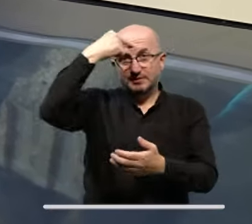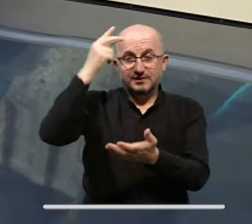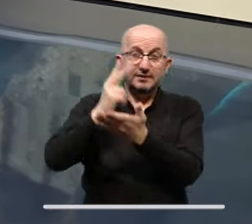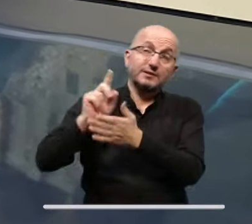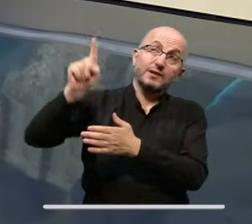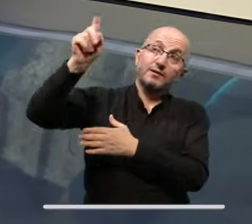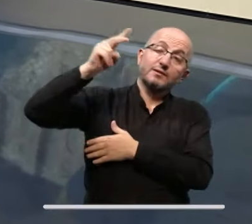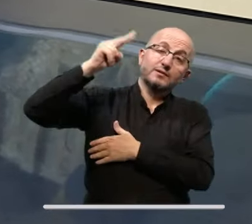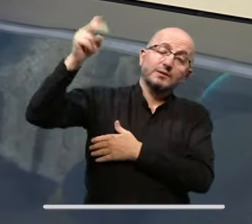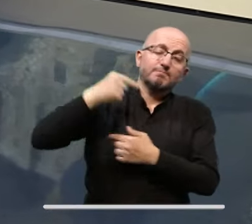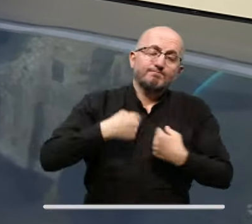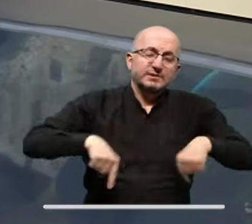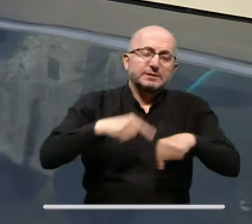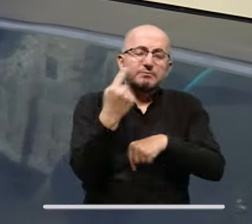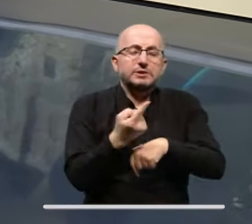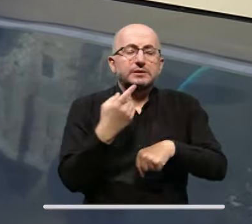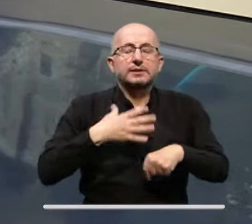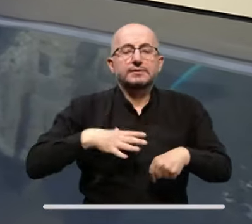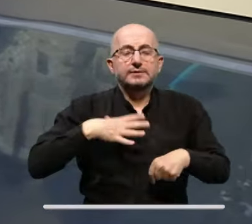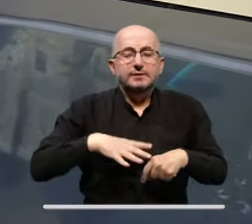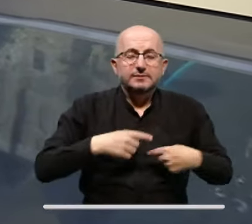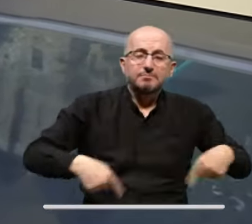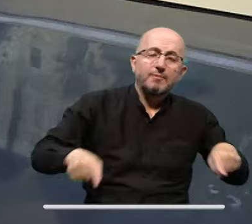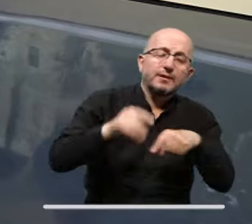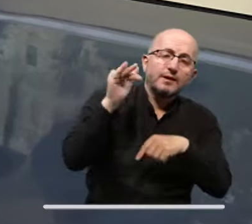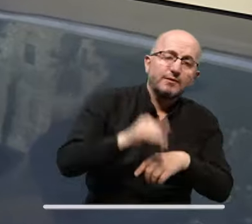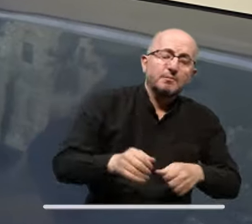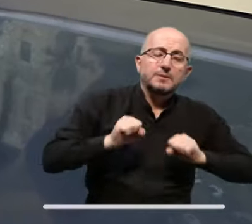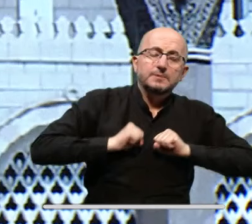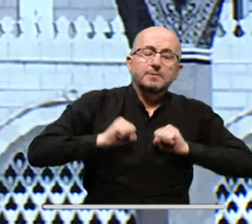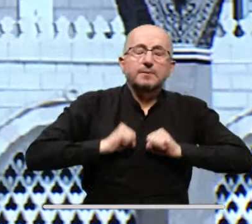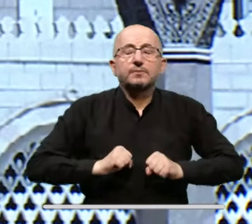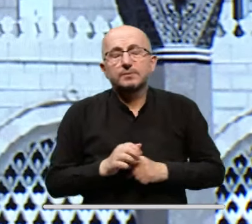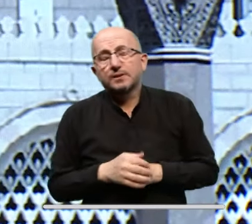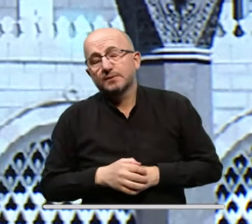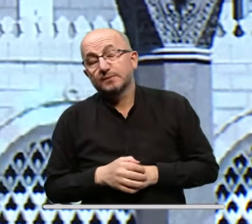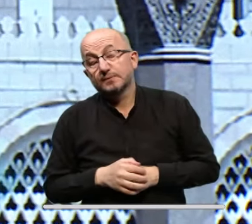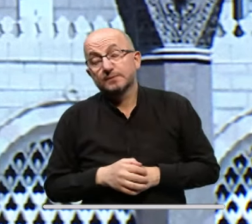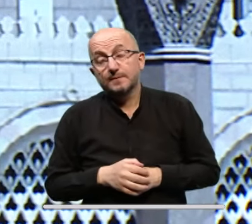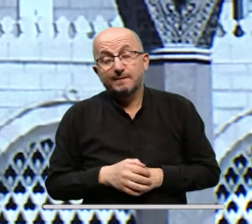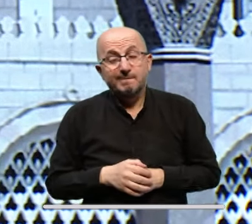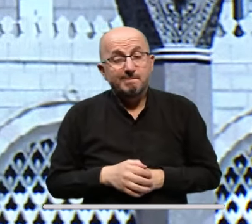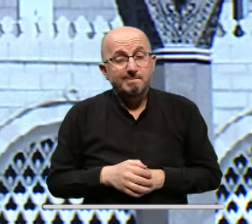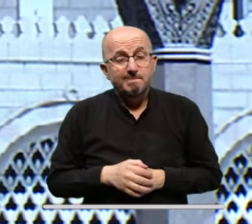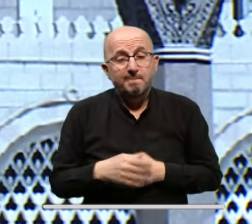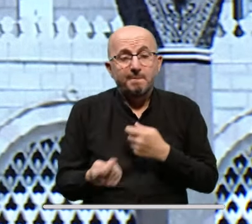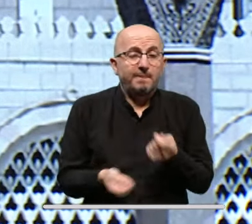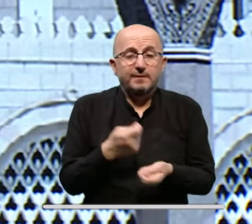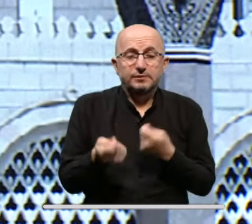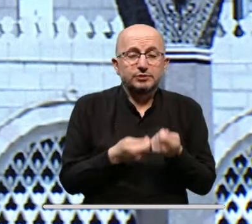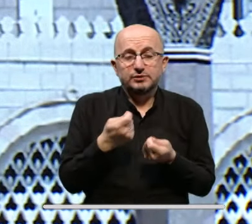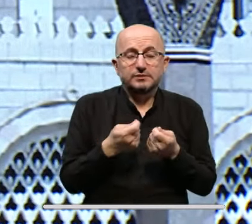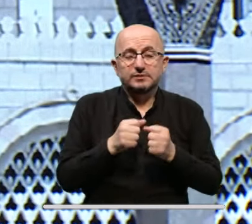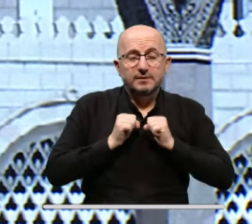Biz bir şeyi isteriz Murat ederiz meydana gelmesi için çaba gösteririz Efendim çalışırız